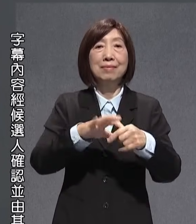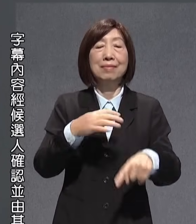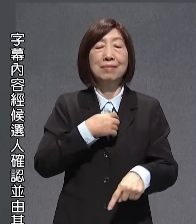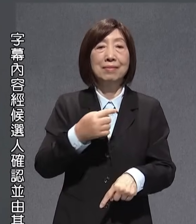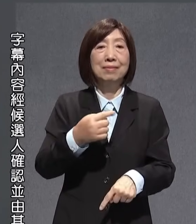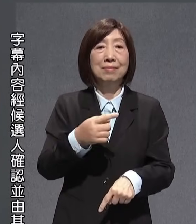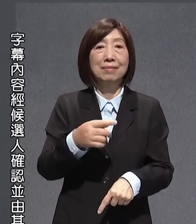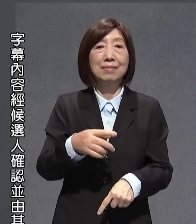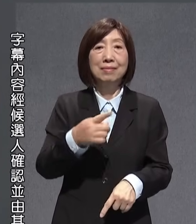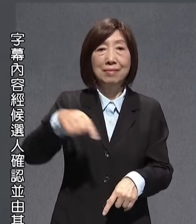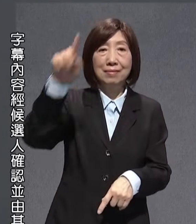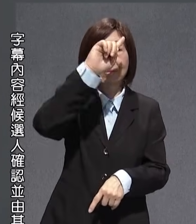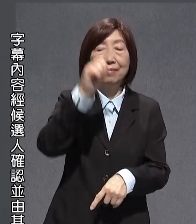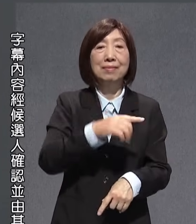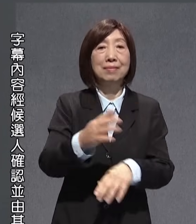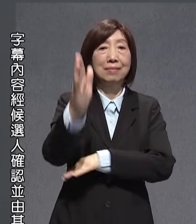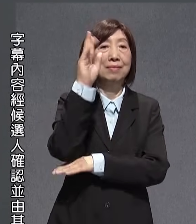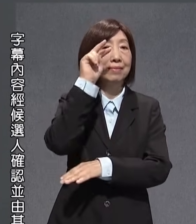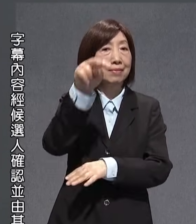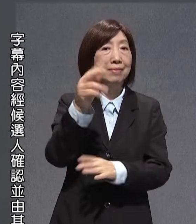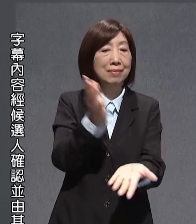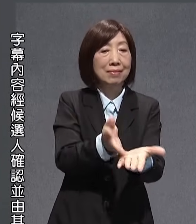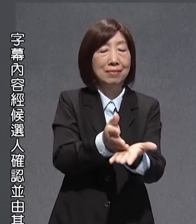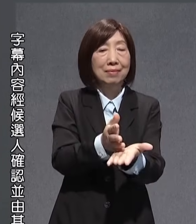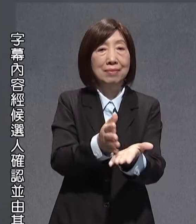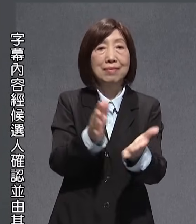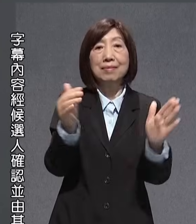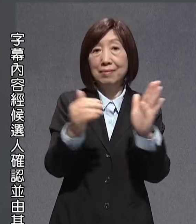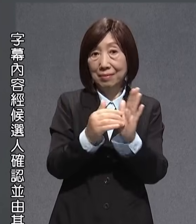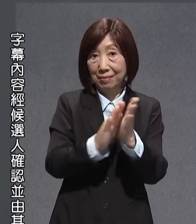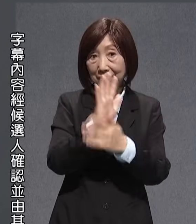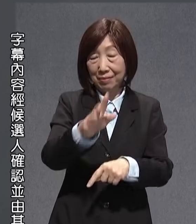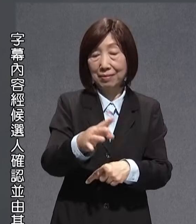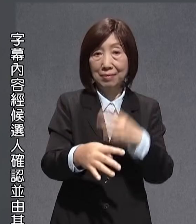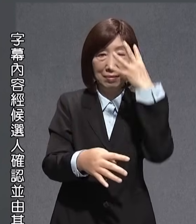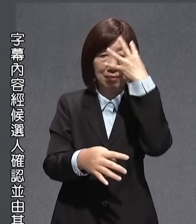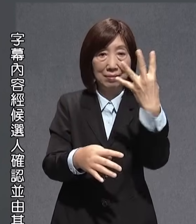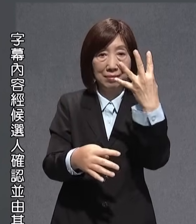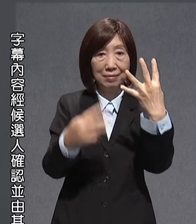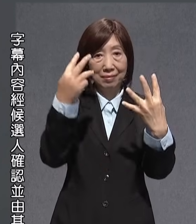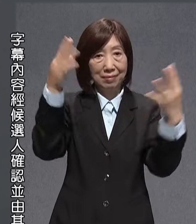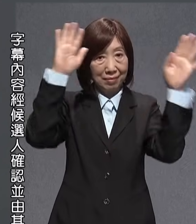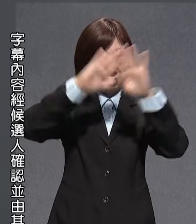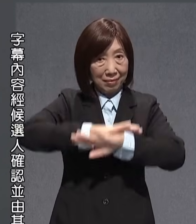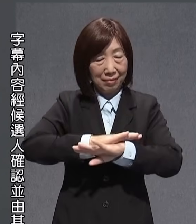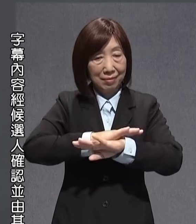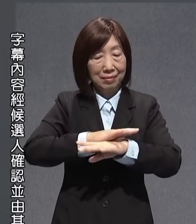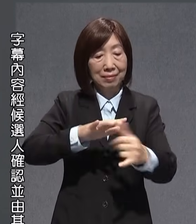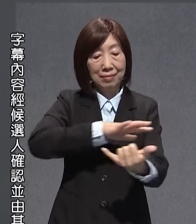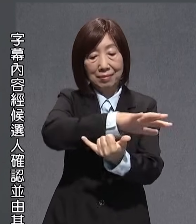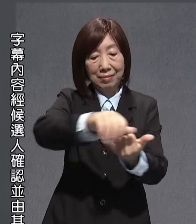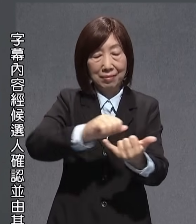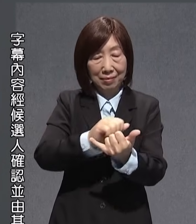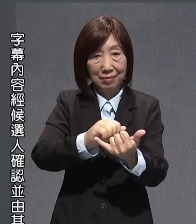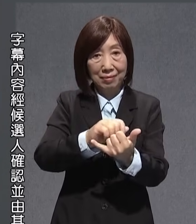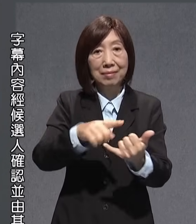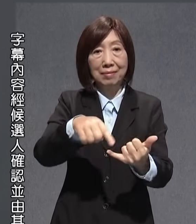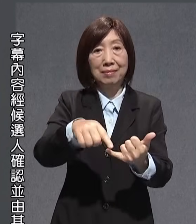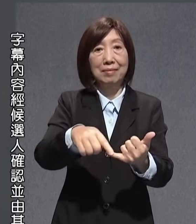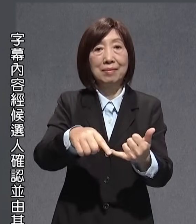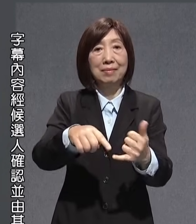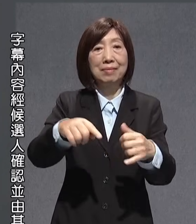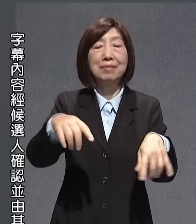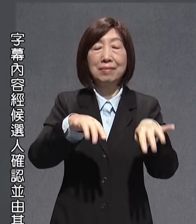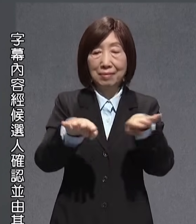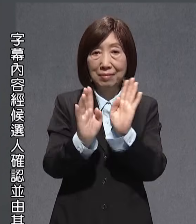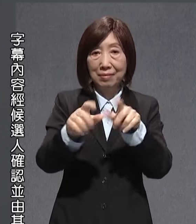次政见发表会之后，我便启动四天三夜环岛大拼图活动，